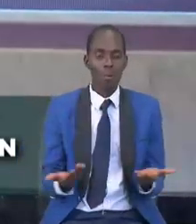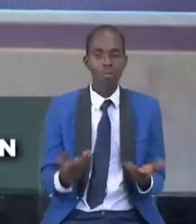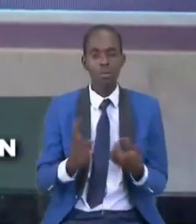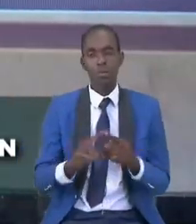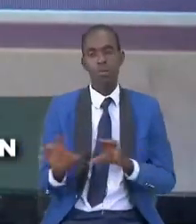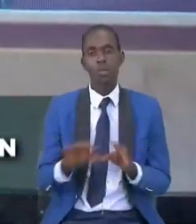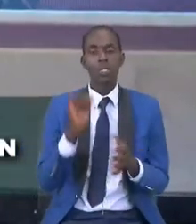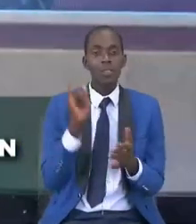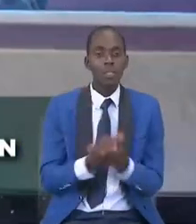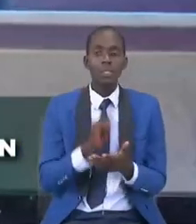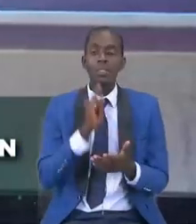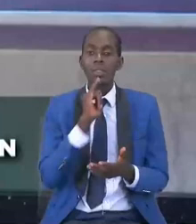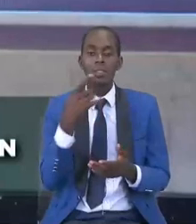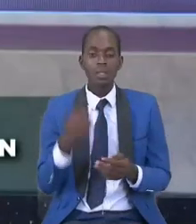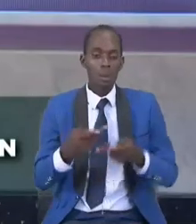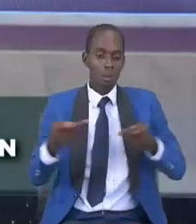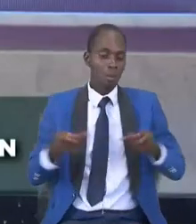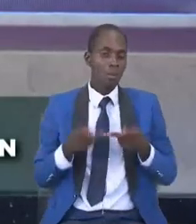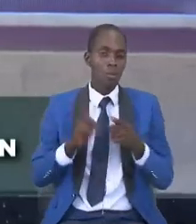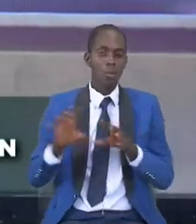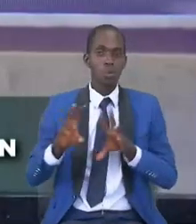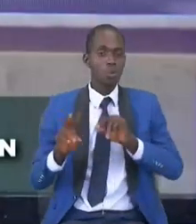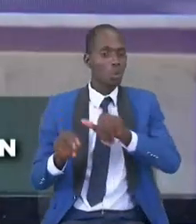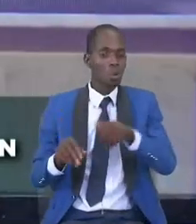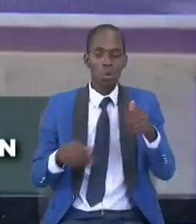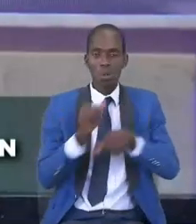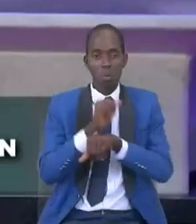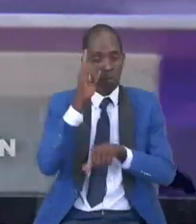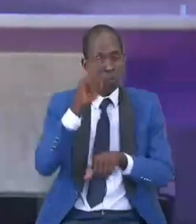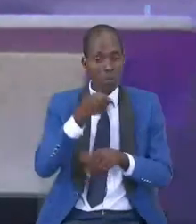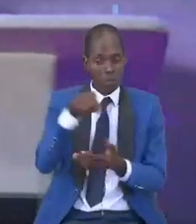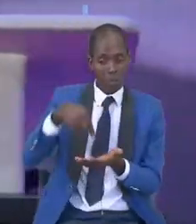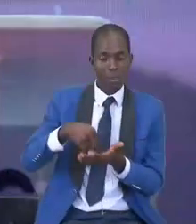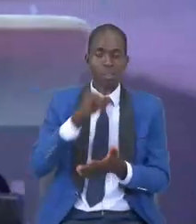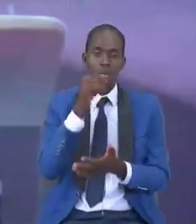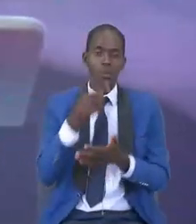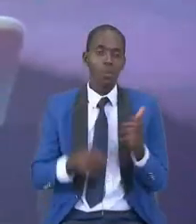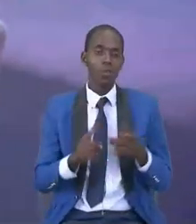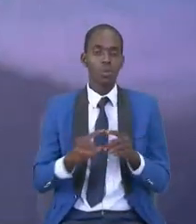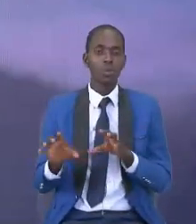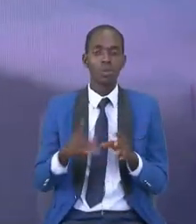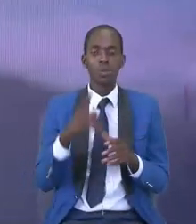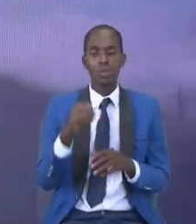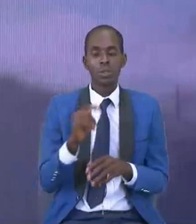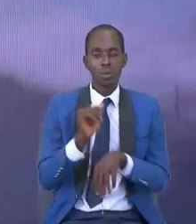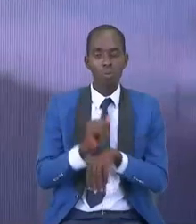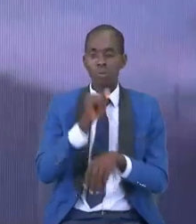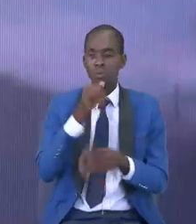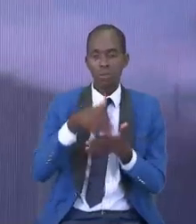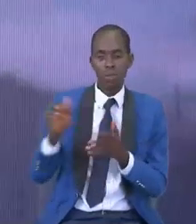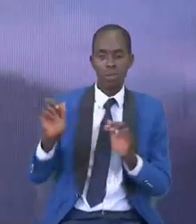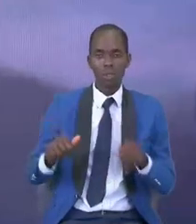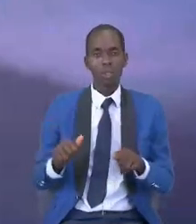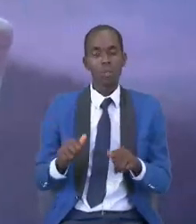dois faire. Voici là où tu dois aller. Je n'ai pas un autre devoir pour toi. Voici ce que tu dois faire.